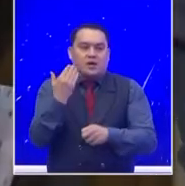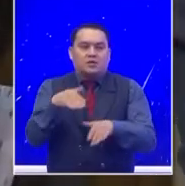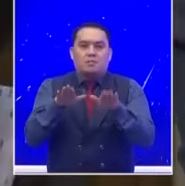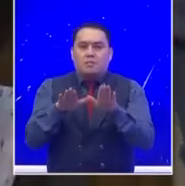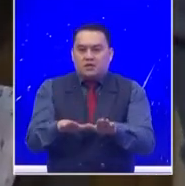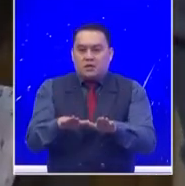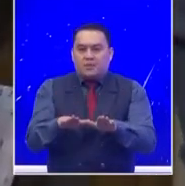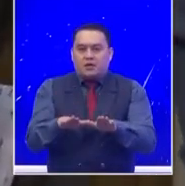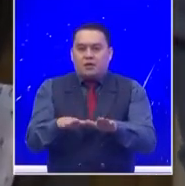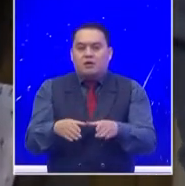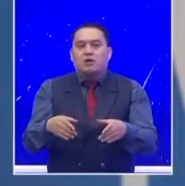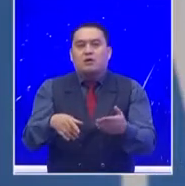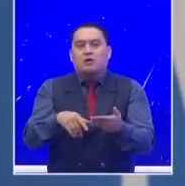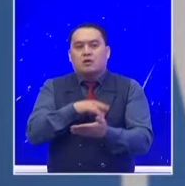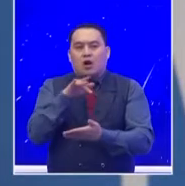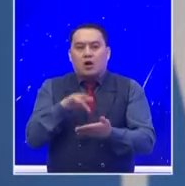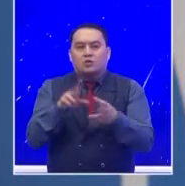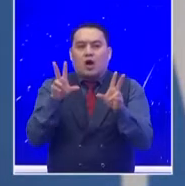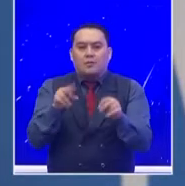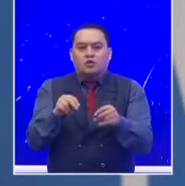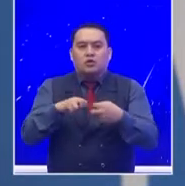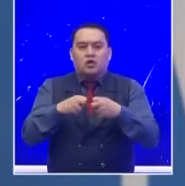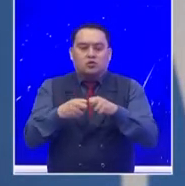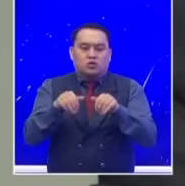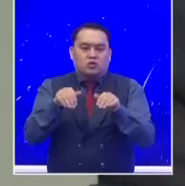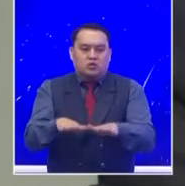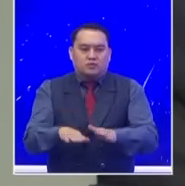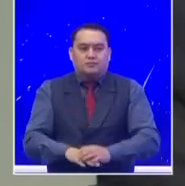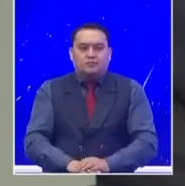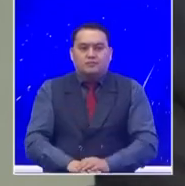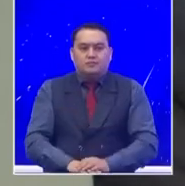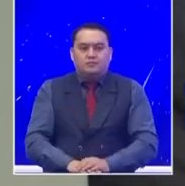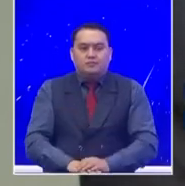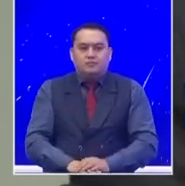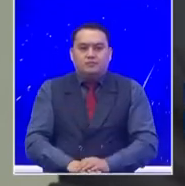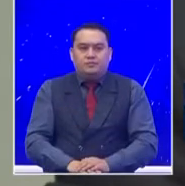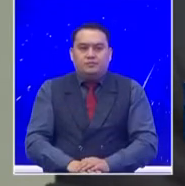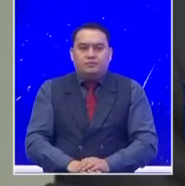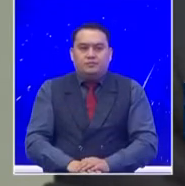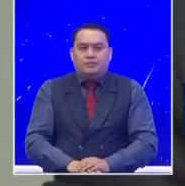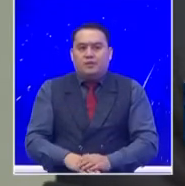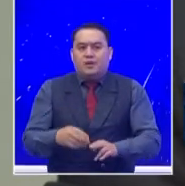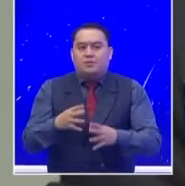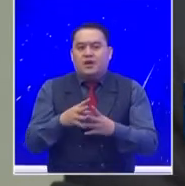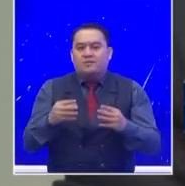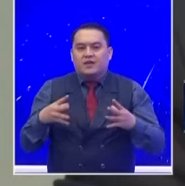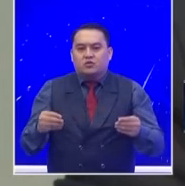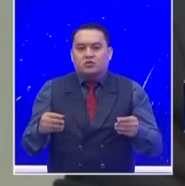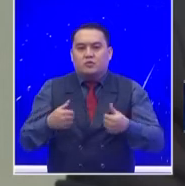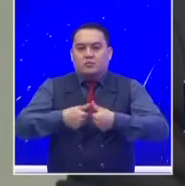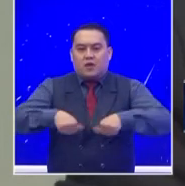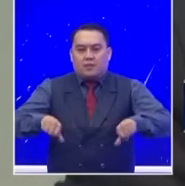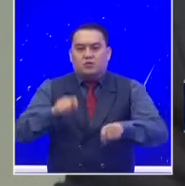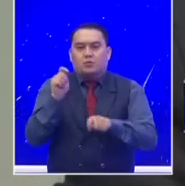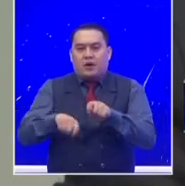место. Представители компетентных органов обещают разобраться в недочетах. Нынешней весной мы с комиссией все